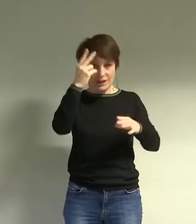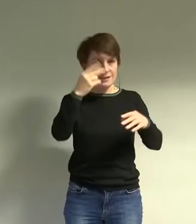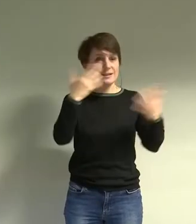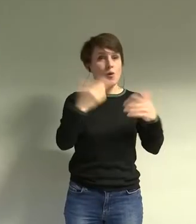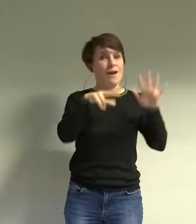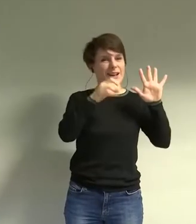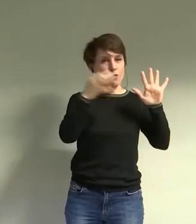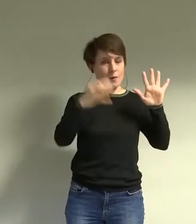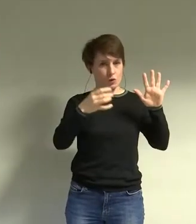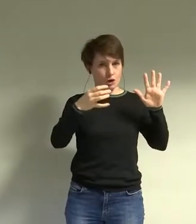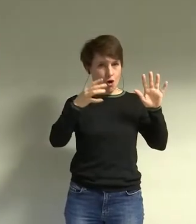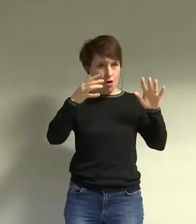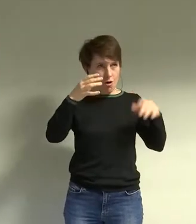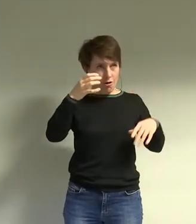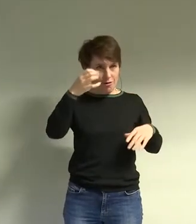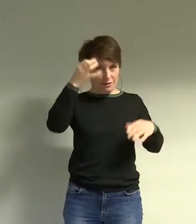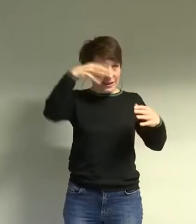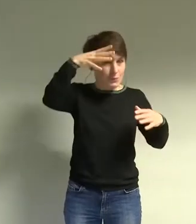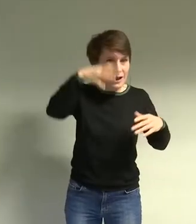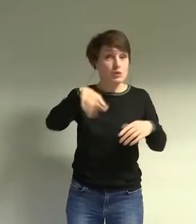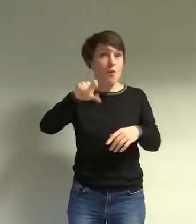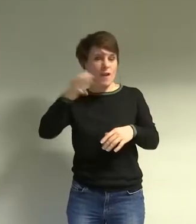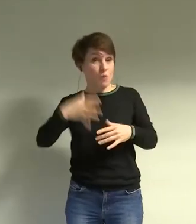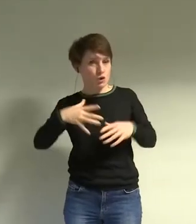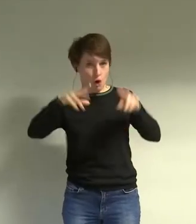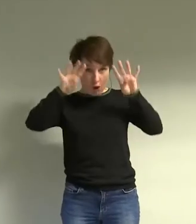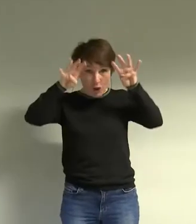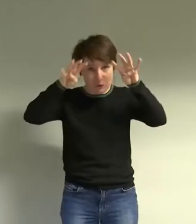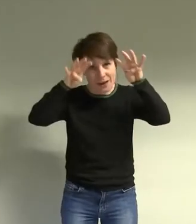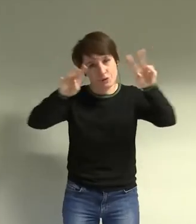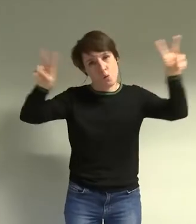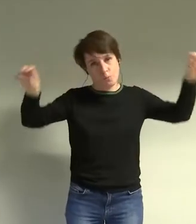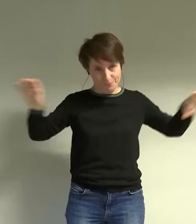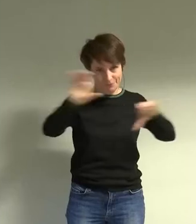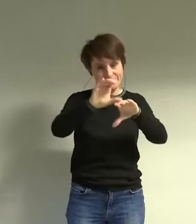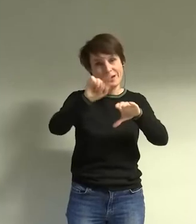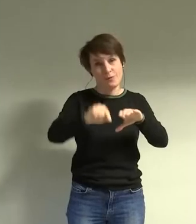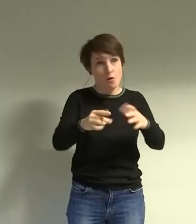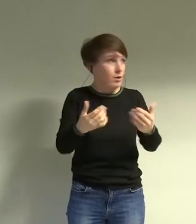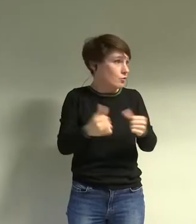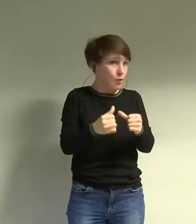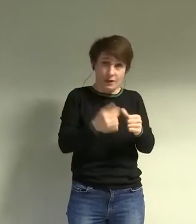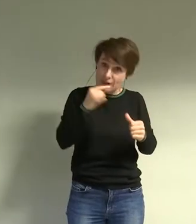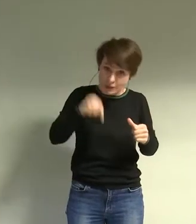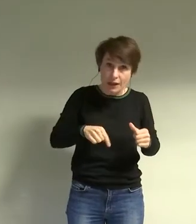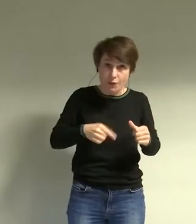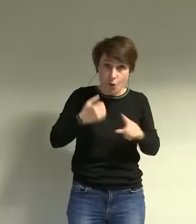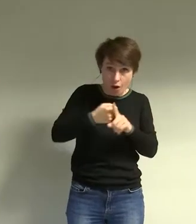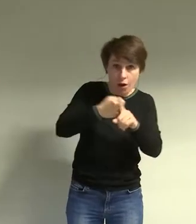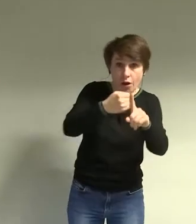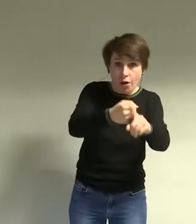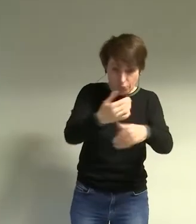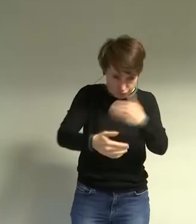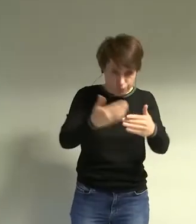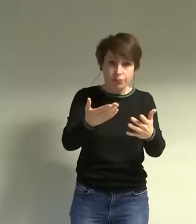la volonté sans une bonne exécution n'est rien cette cette bonne exécution il faut aller chercher nous proposons que ce projet face